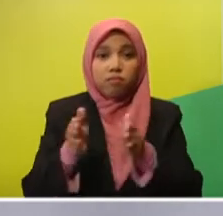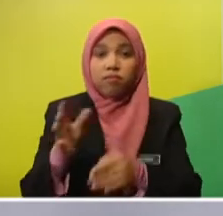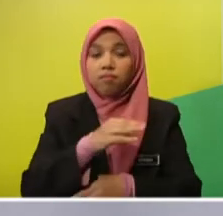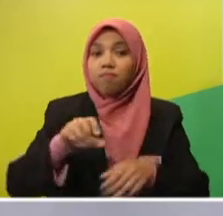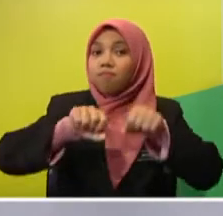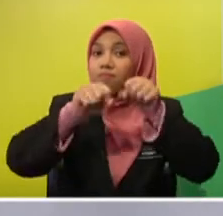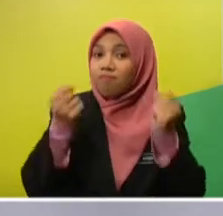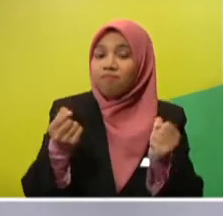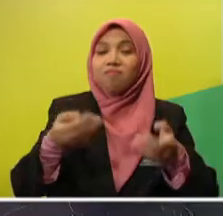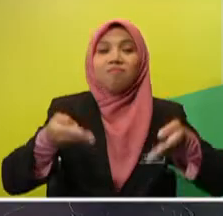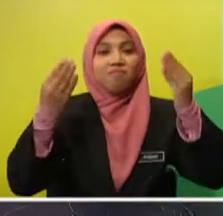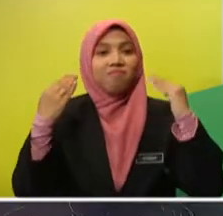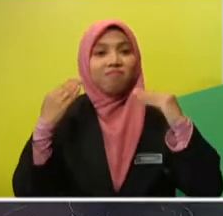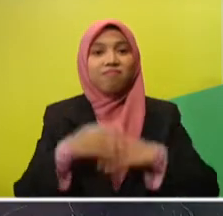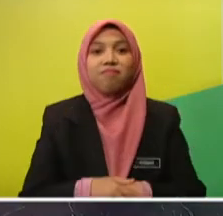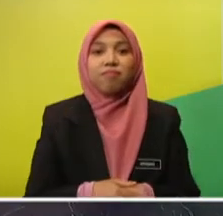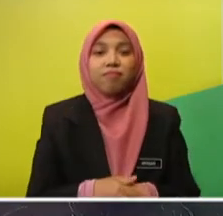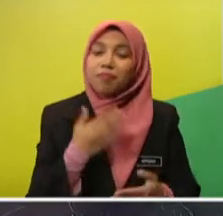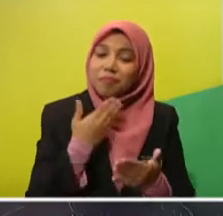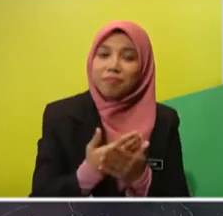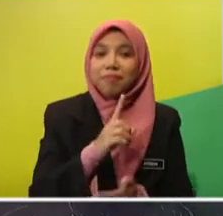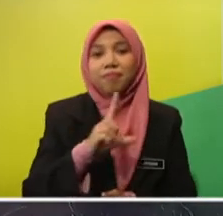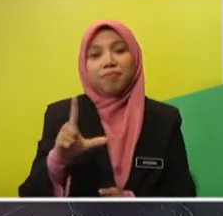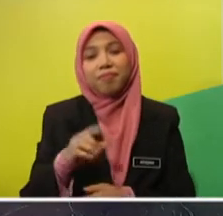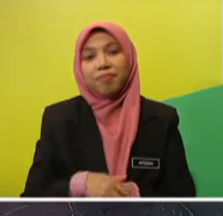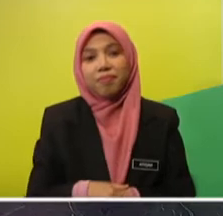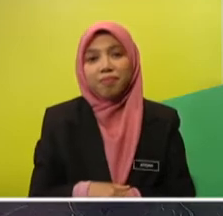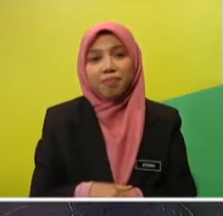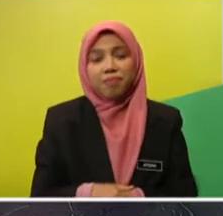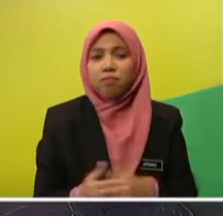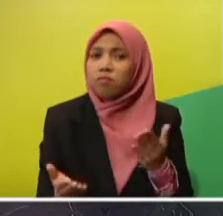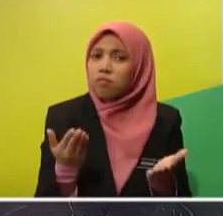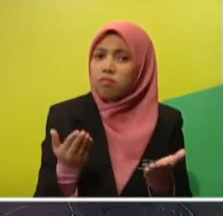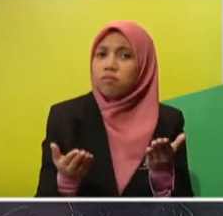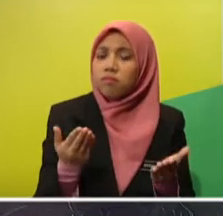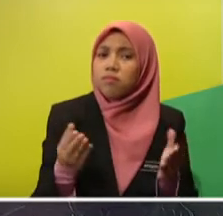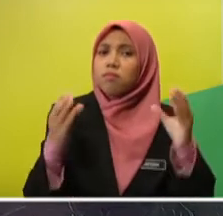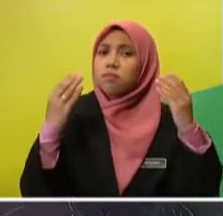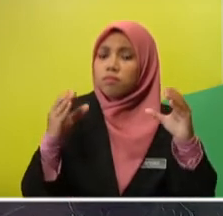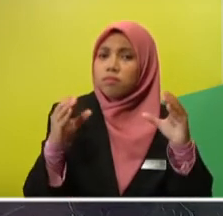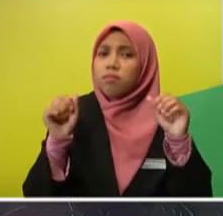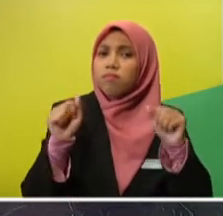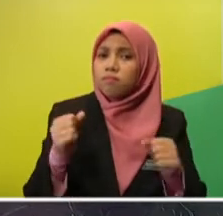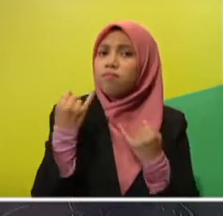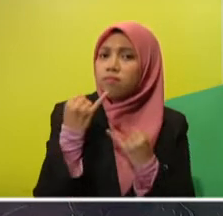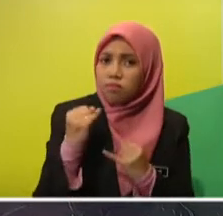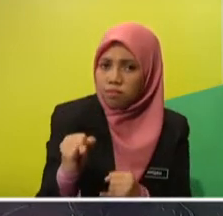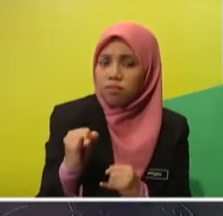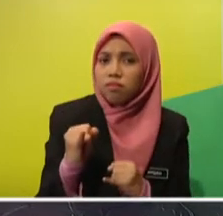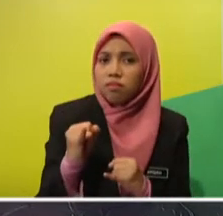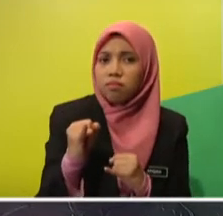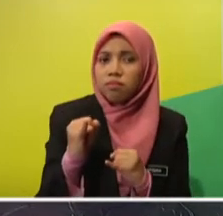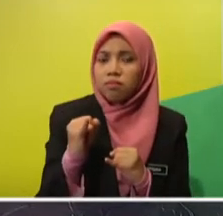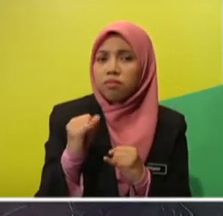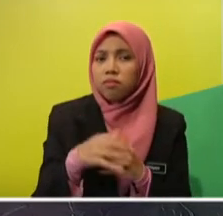balik. Baiklah, tapi kan cikgu, mungkin cikgu dapat menjawab persoalan saya berkenaan dengan